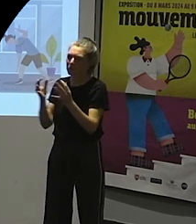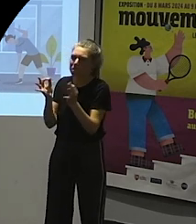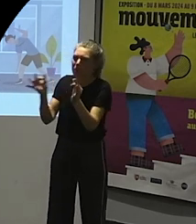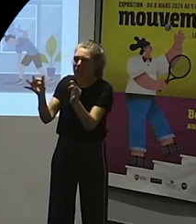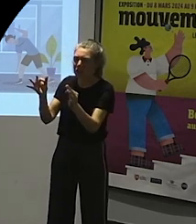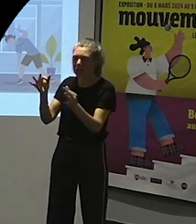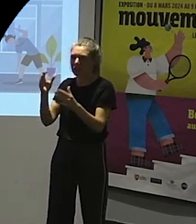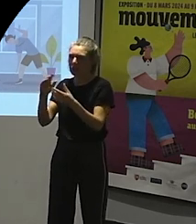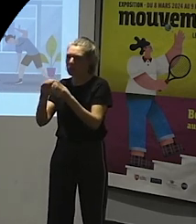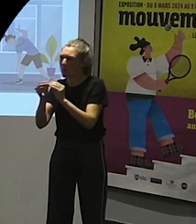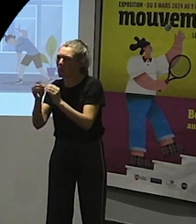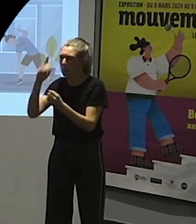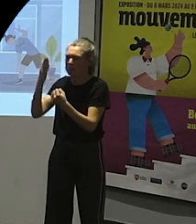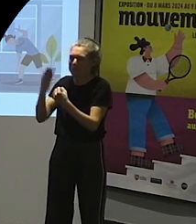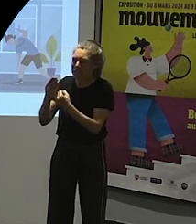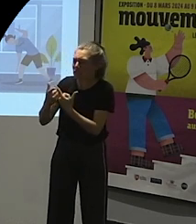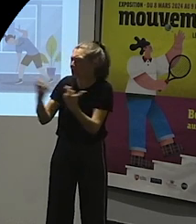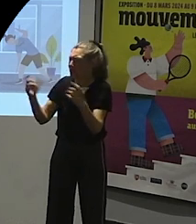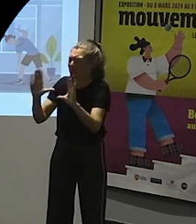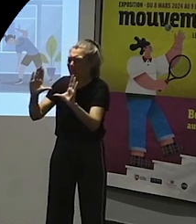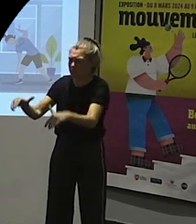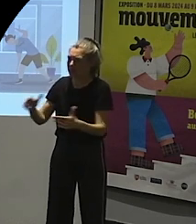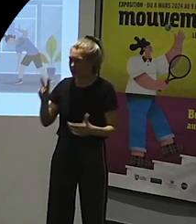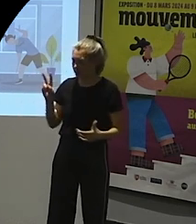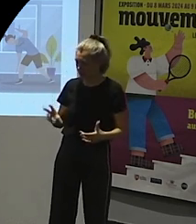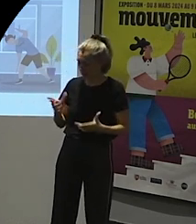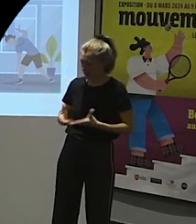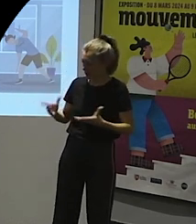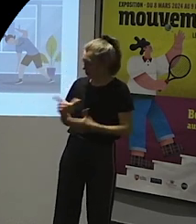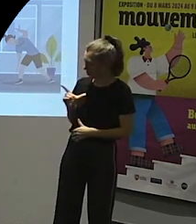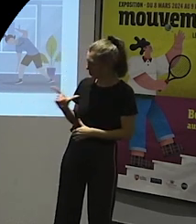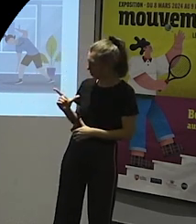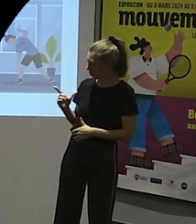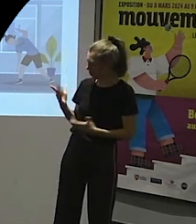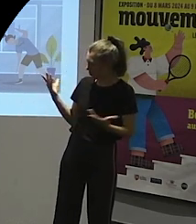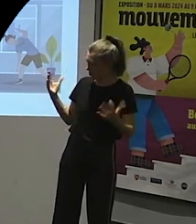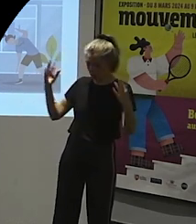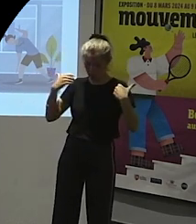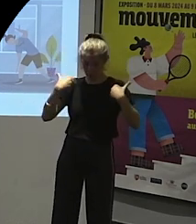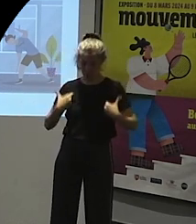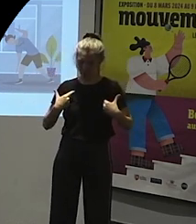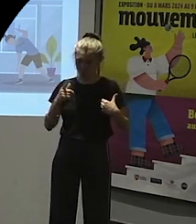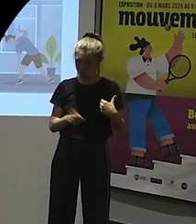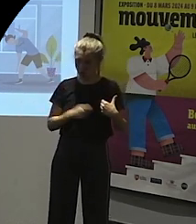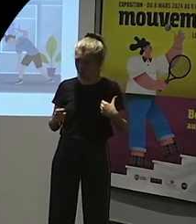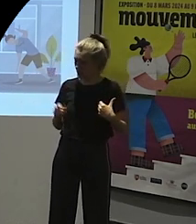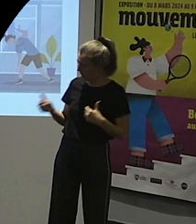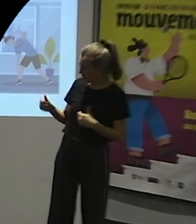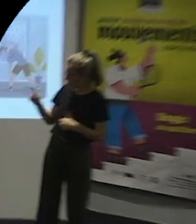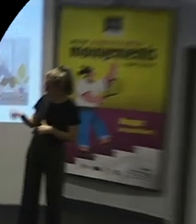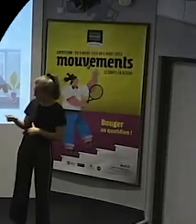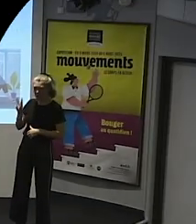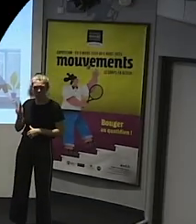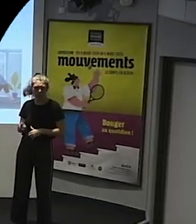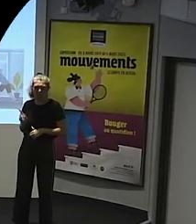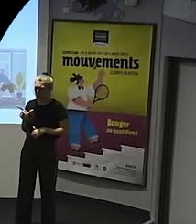plus. Enfin, on était de personnes normales. Donc, la fragilité psychique, moi, je ne l'ai pas vue chez elle. Elle ne l'a sûrement pas vue chez moi, j'en sais